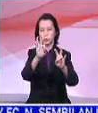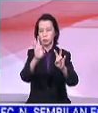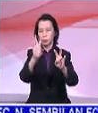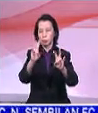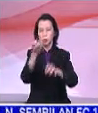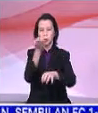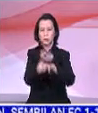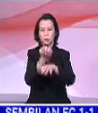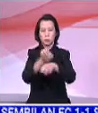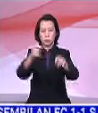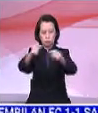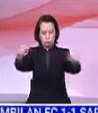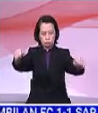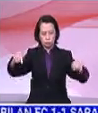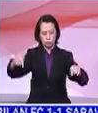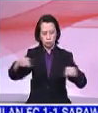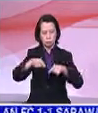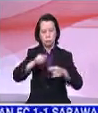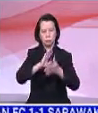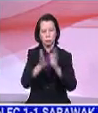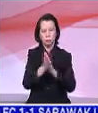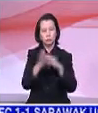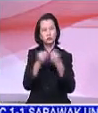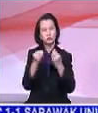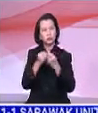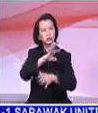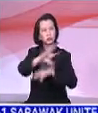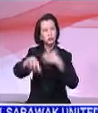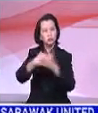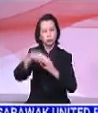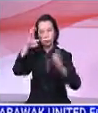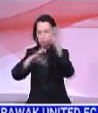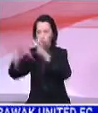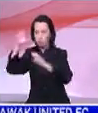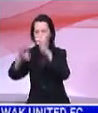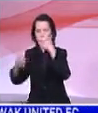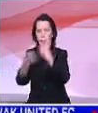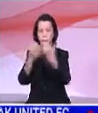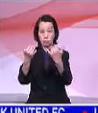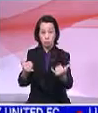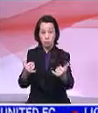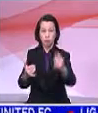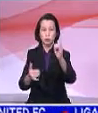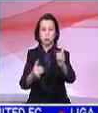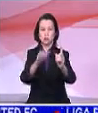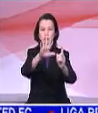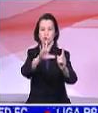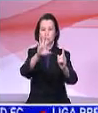78.96 batu nautika persegi menjadikan jumlah keseluruhan pencarian sehingga hari ini adalah